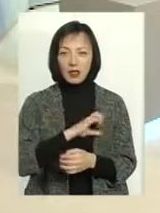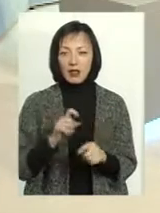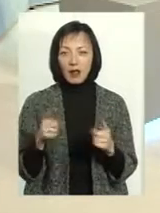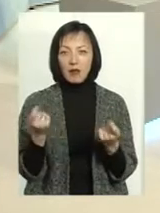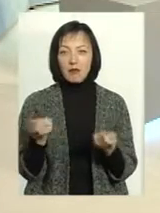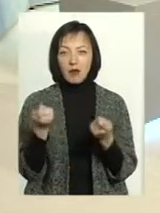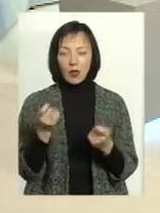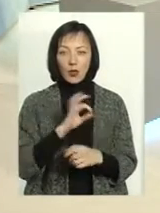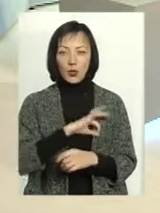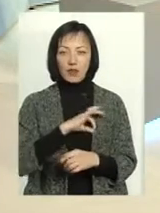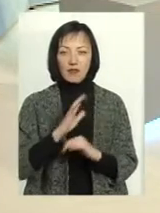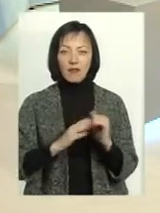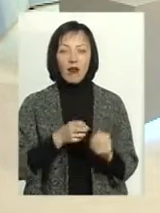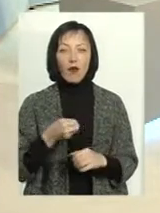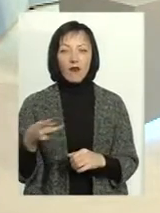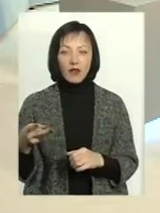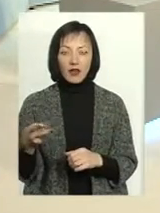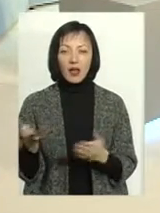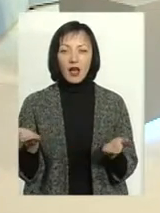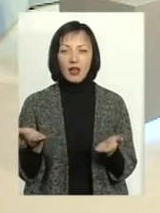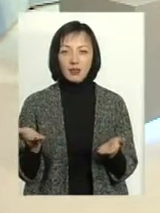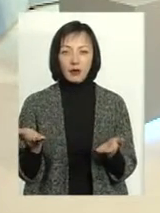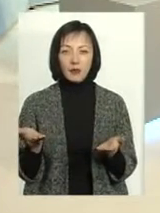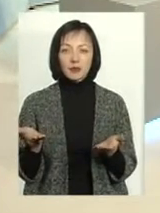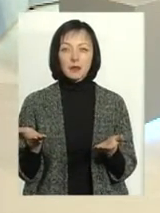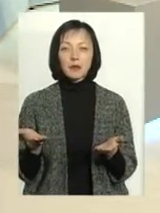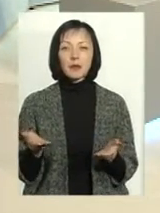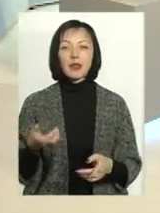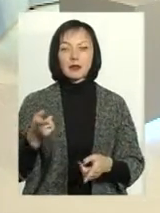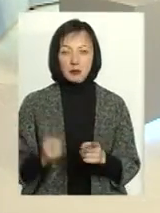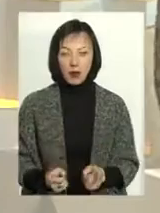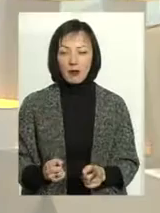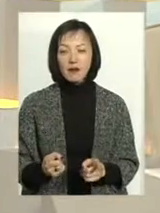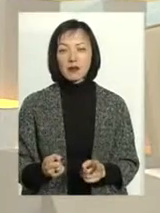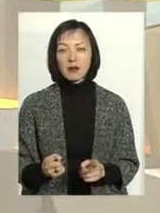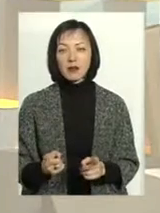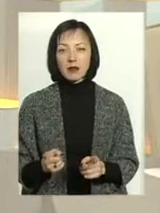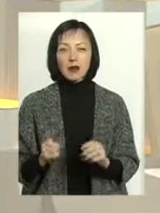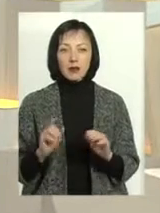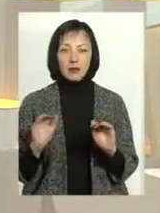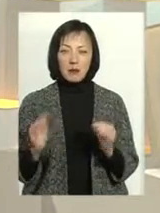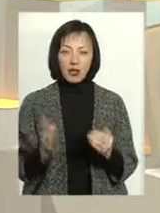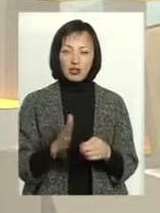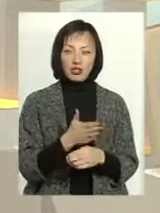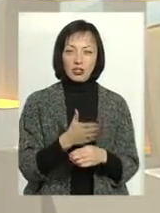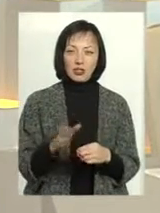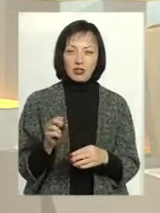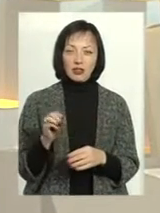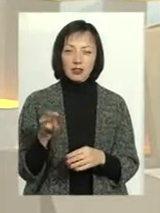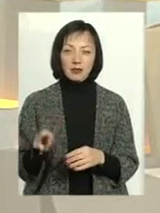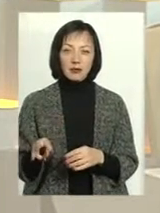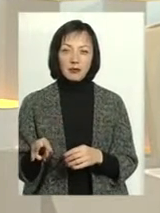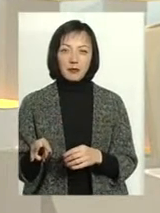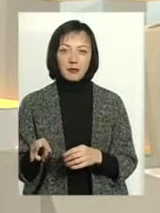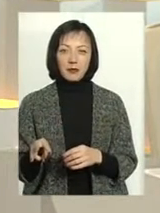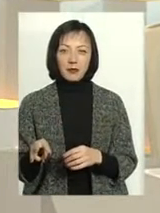мало юристів фахових, які справді, менша частина, ніж невеличка